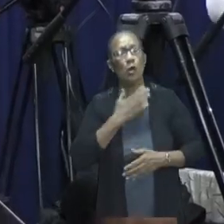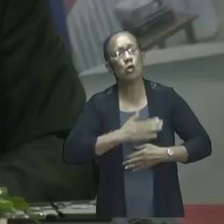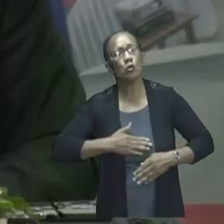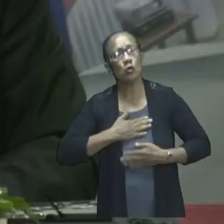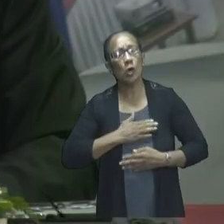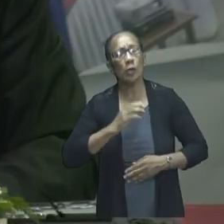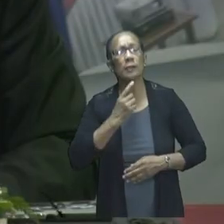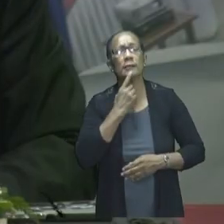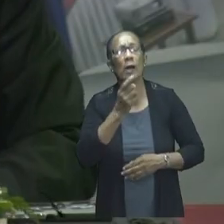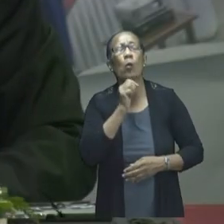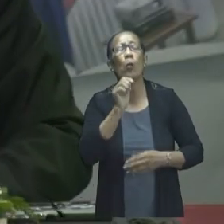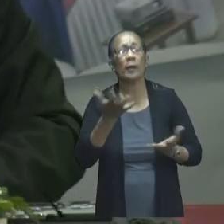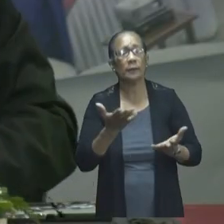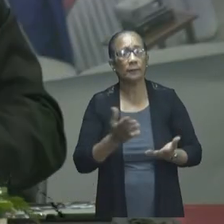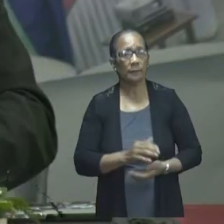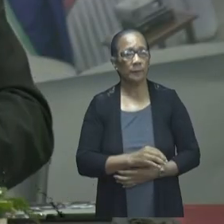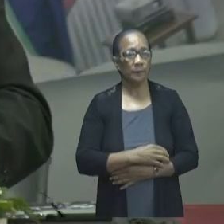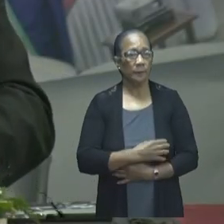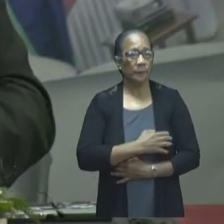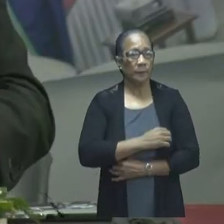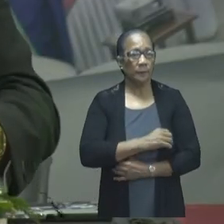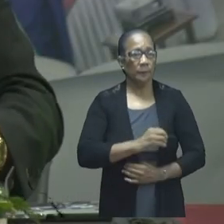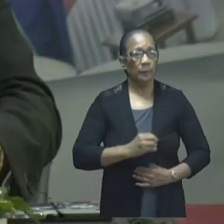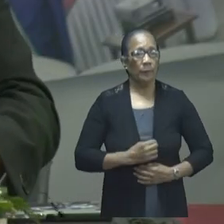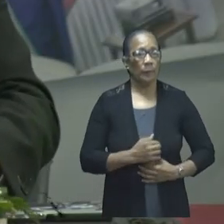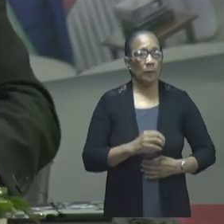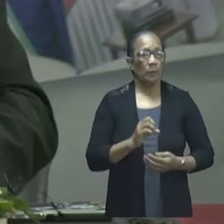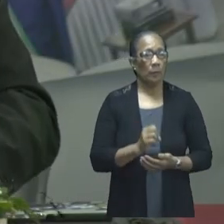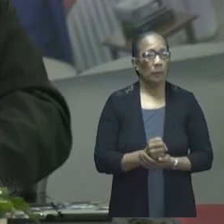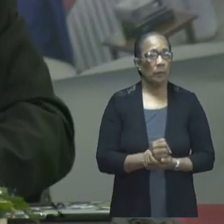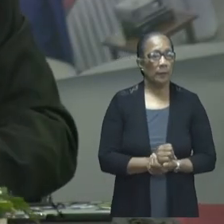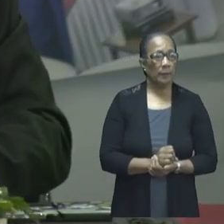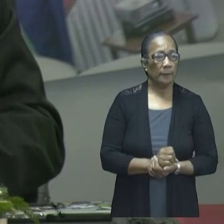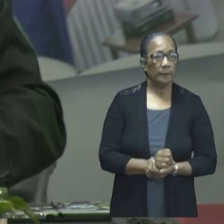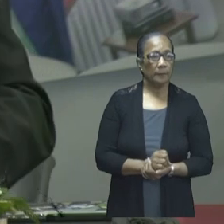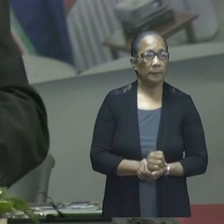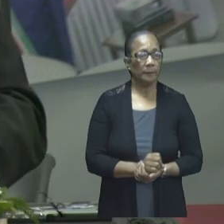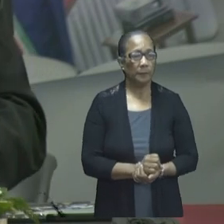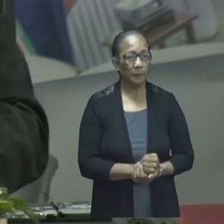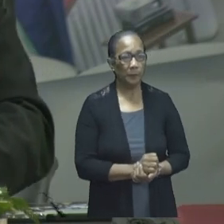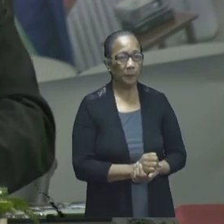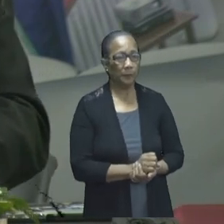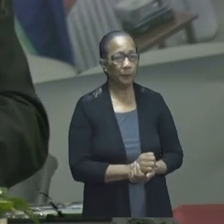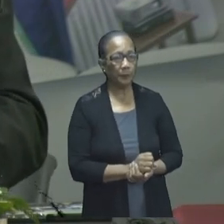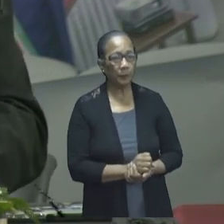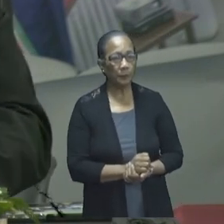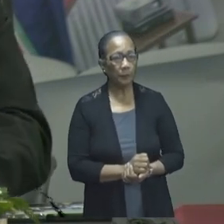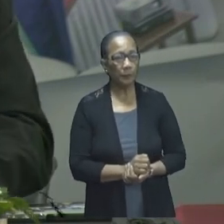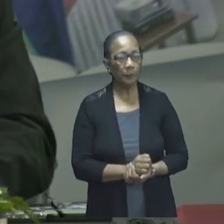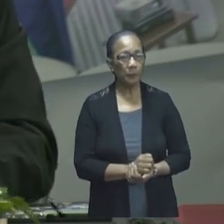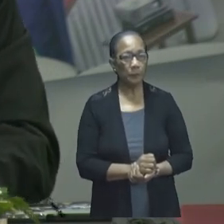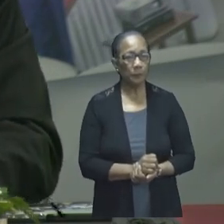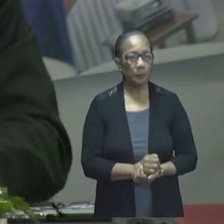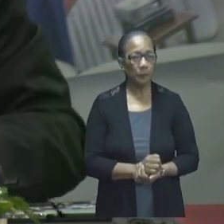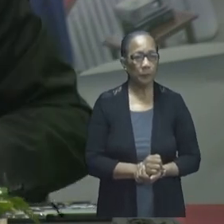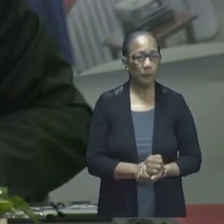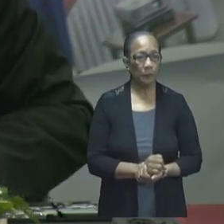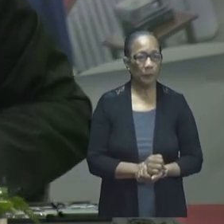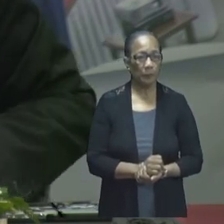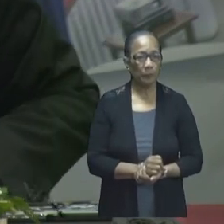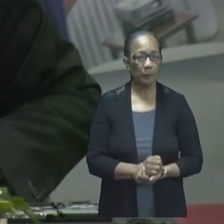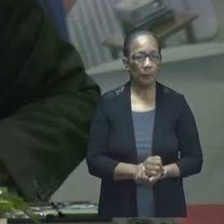alstublieft friezinnen ja dat mij uw verhaal zo dus geef je vijf vragen maar